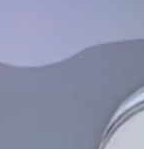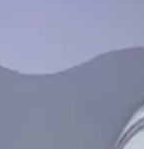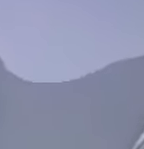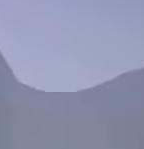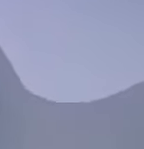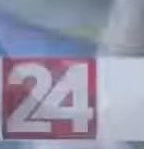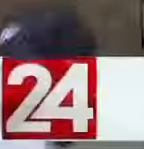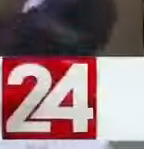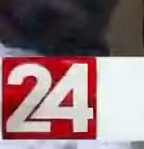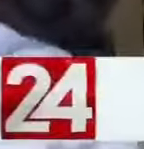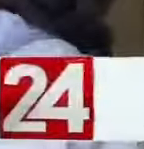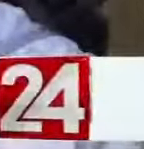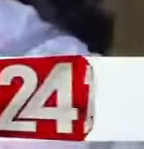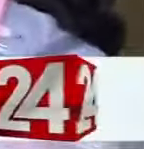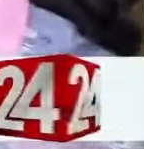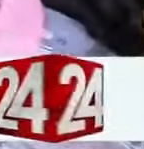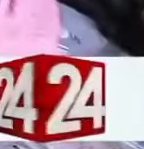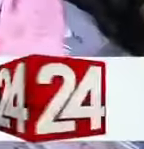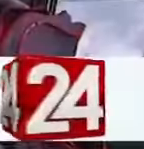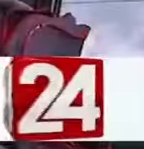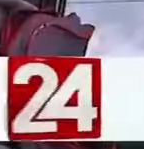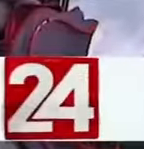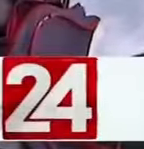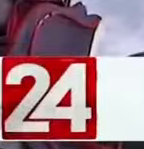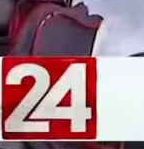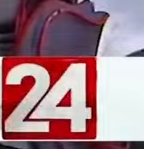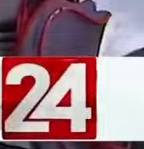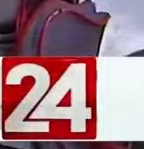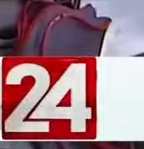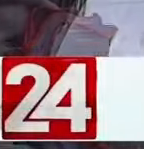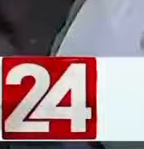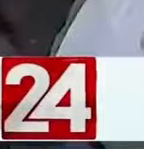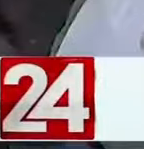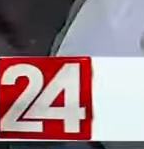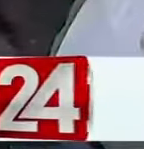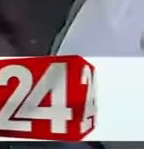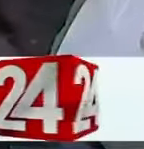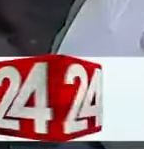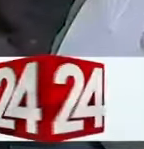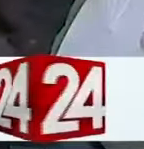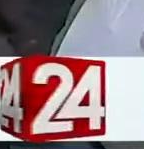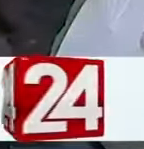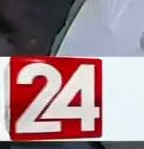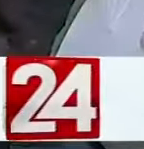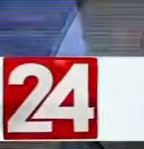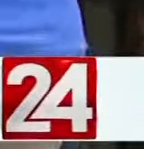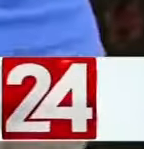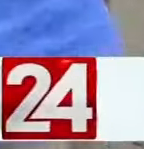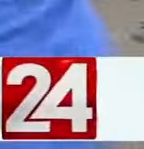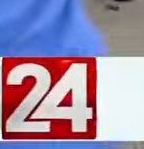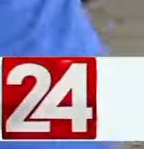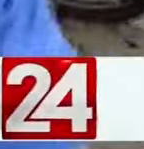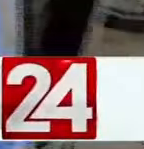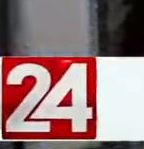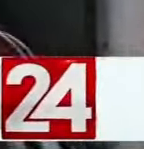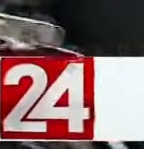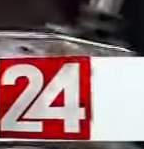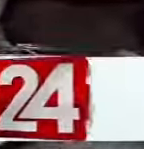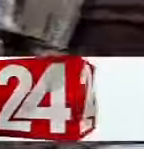Abangan kung paanong nilevel up ng ilang kababaihan sa Malabon ang kasabihang may pera sa basura.